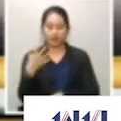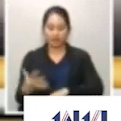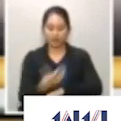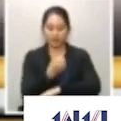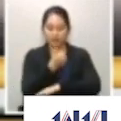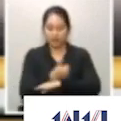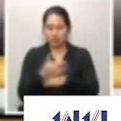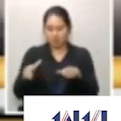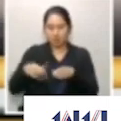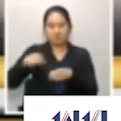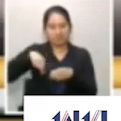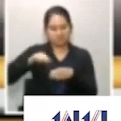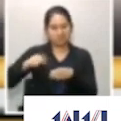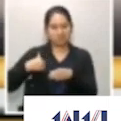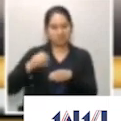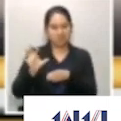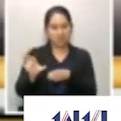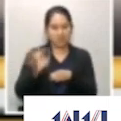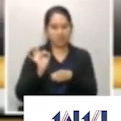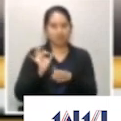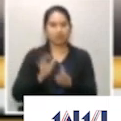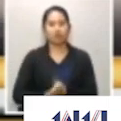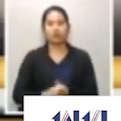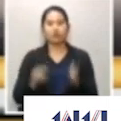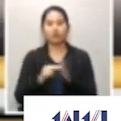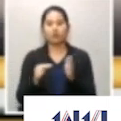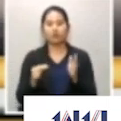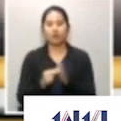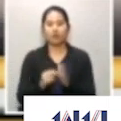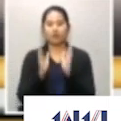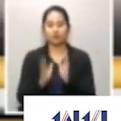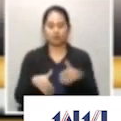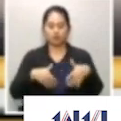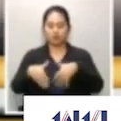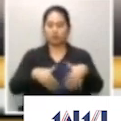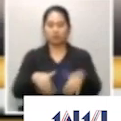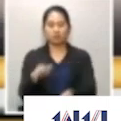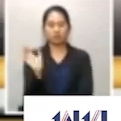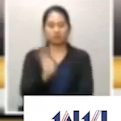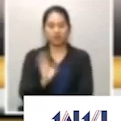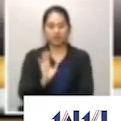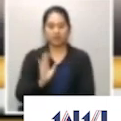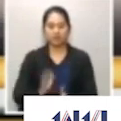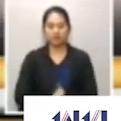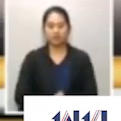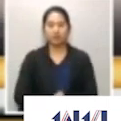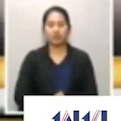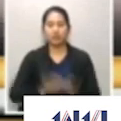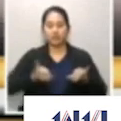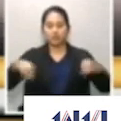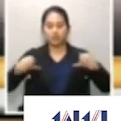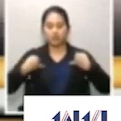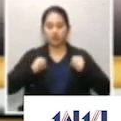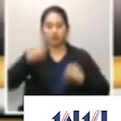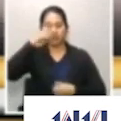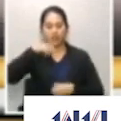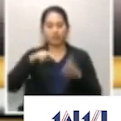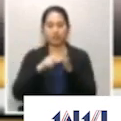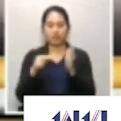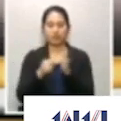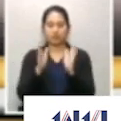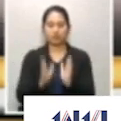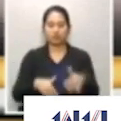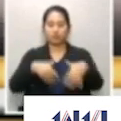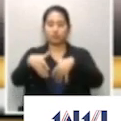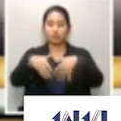งกลุ่มเดียวเท่านั้นไม่ได้มาจากเจ้าของประเทศอย่างแท้จริงเจ้าของประเทศในที่นี้ก็คือประชาชนเจ้าของ